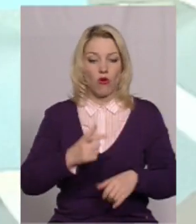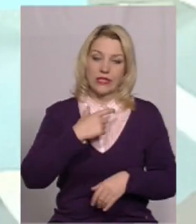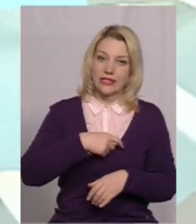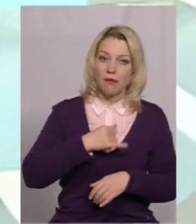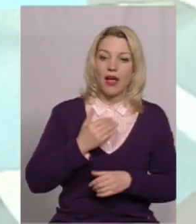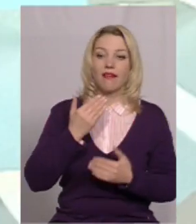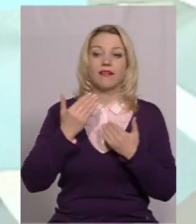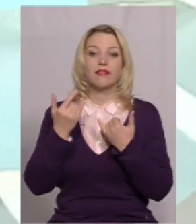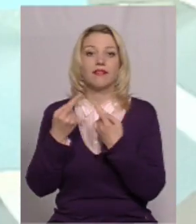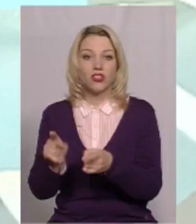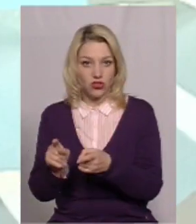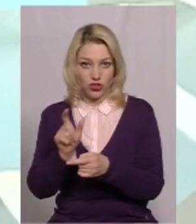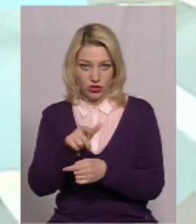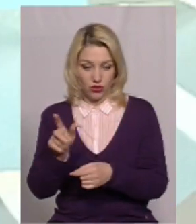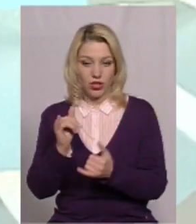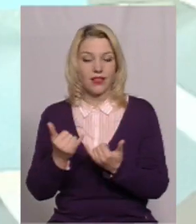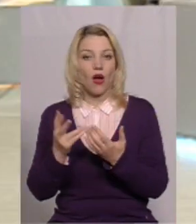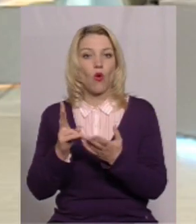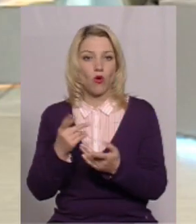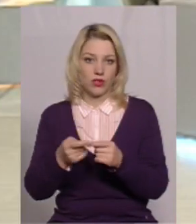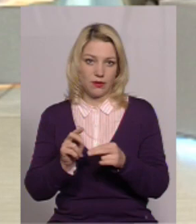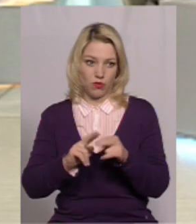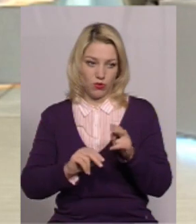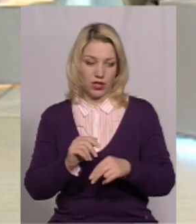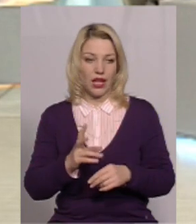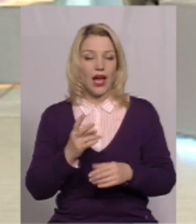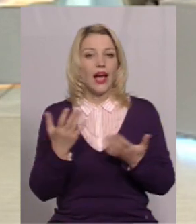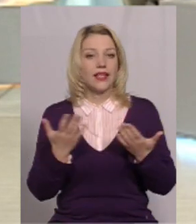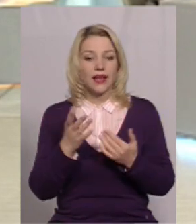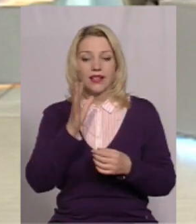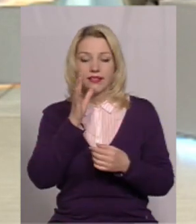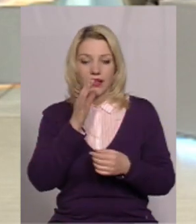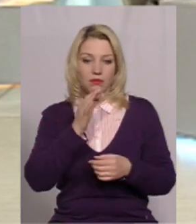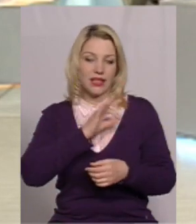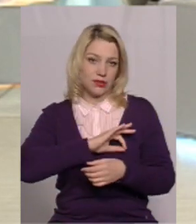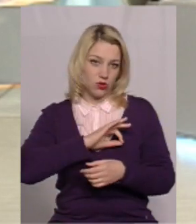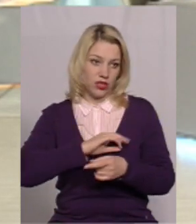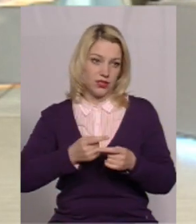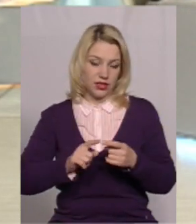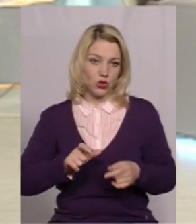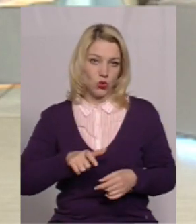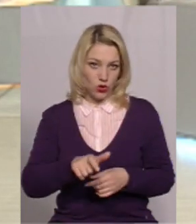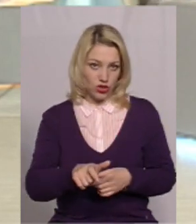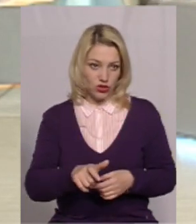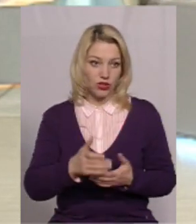інших, для яких то побудовано. Так, звичайно. А який термін експлуатації цих доріжок? Є якийсь